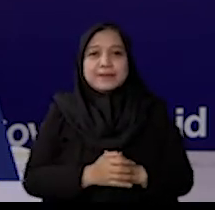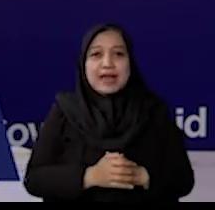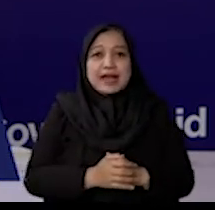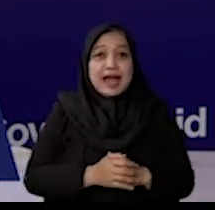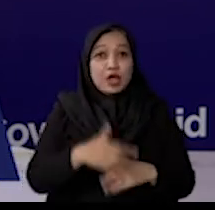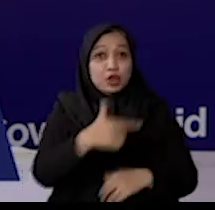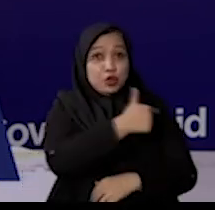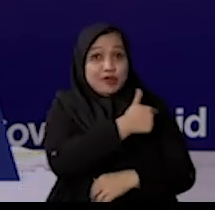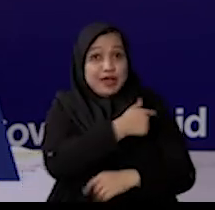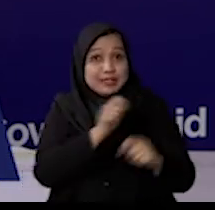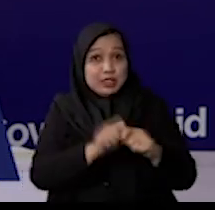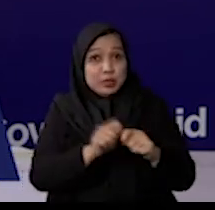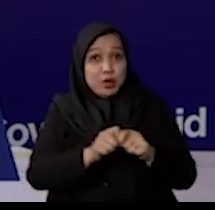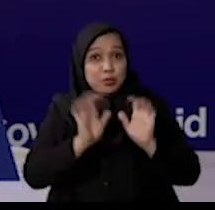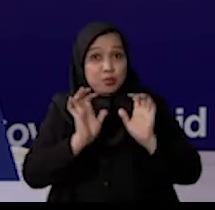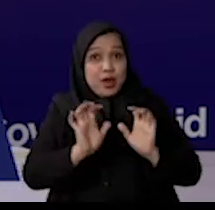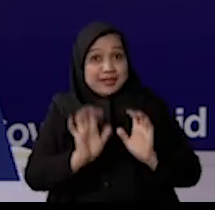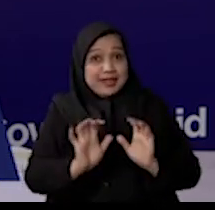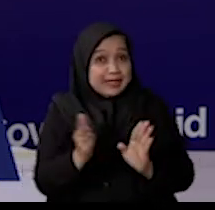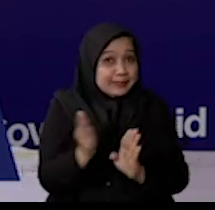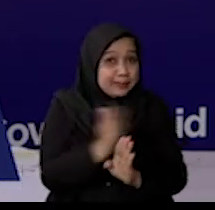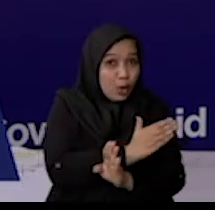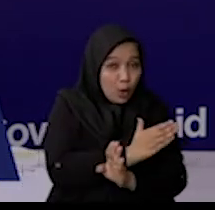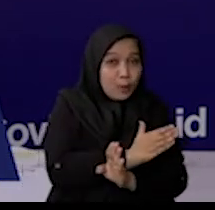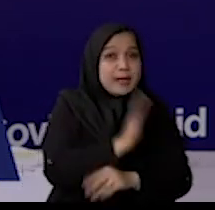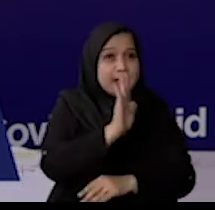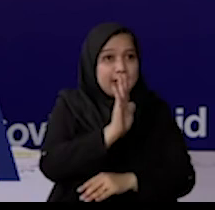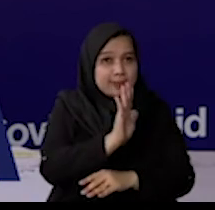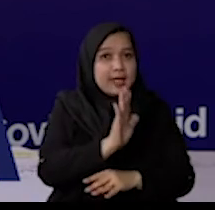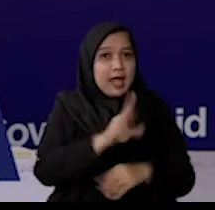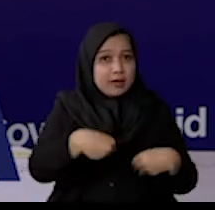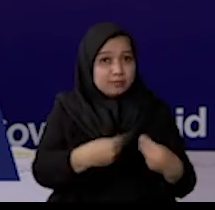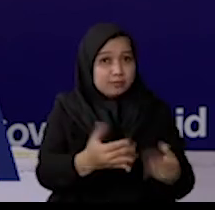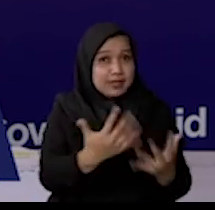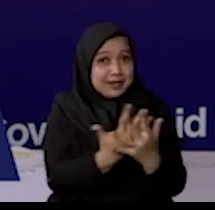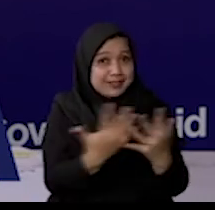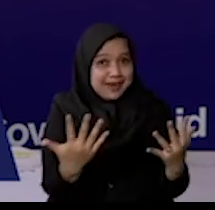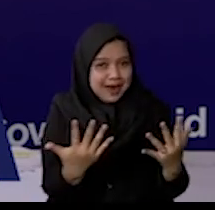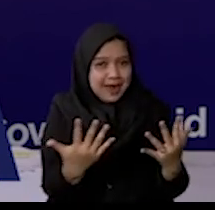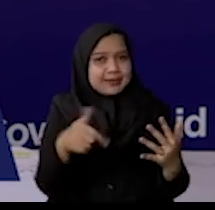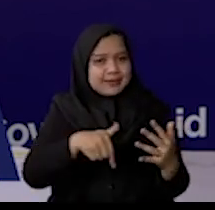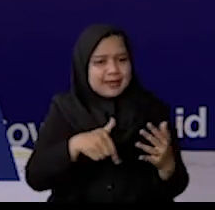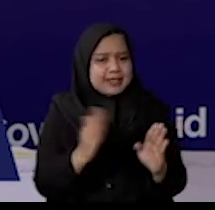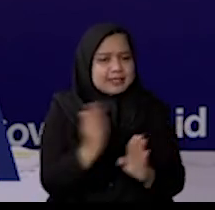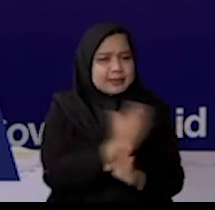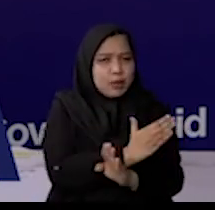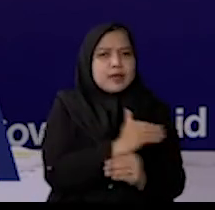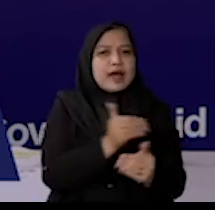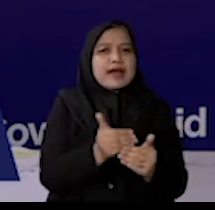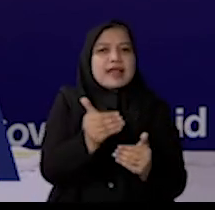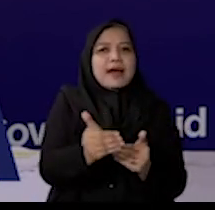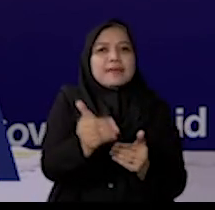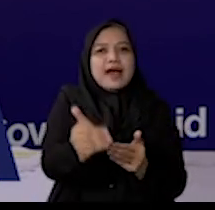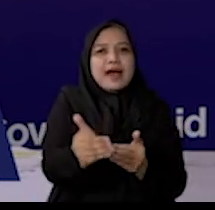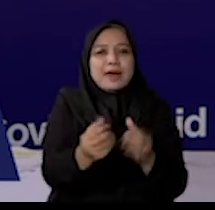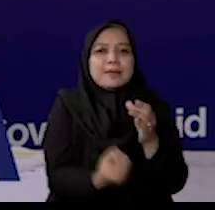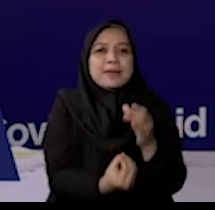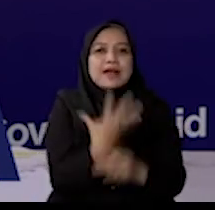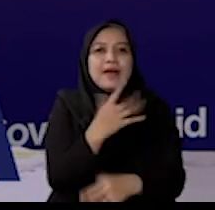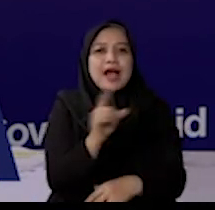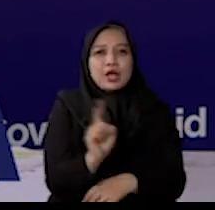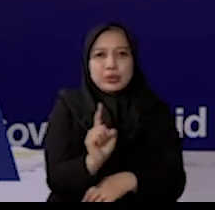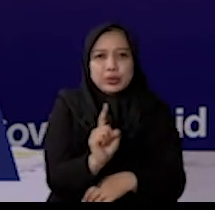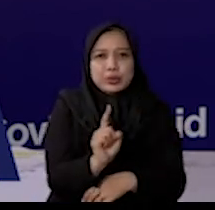secara massal dan nantinya diberikan kepada masyarakat, maka harus melalui berbagai tahapan pengembangan